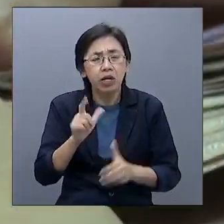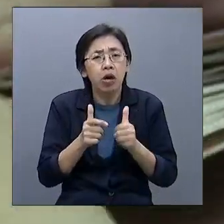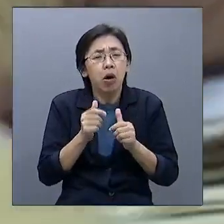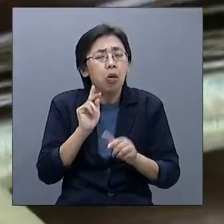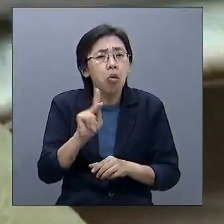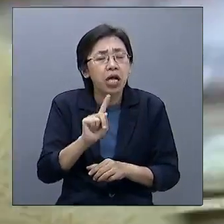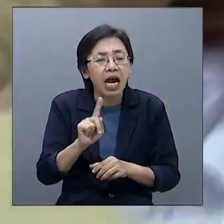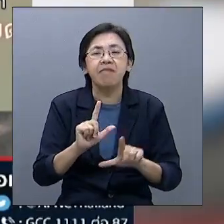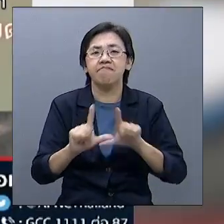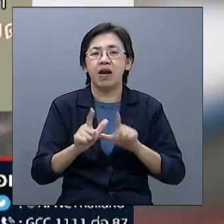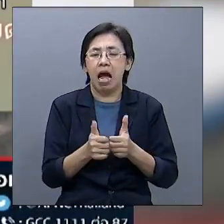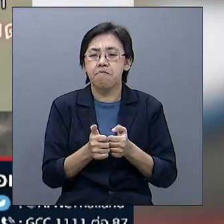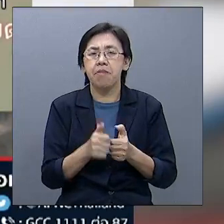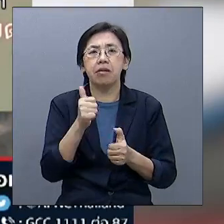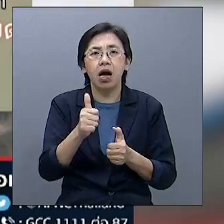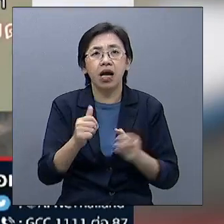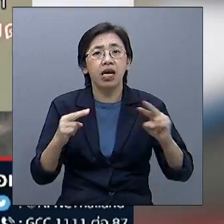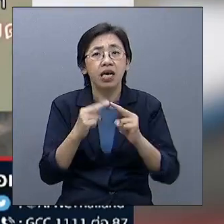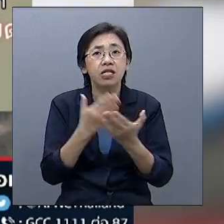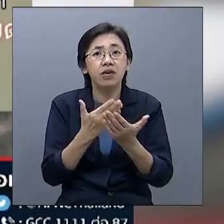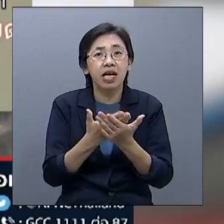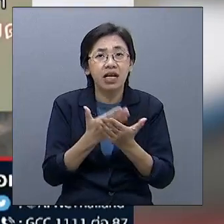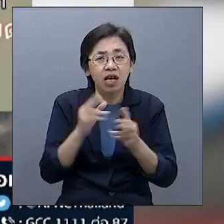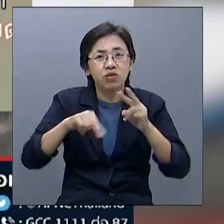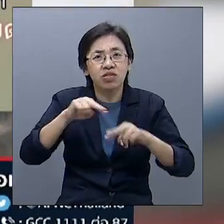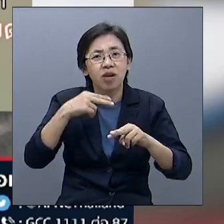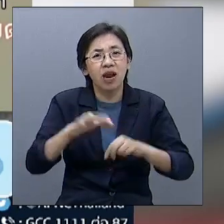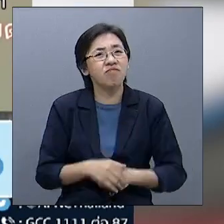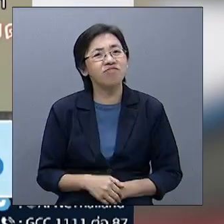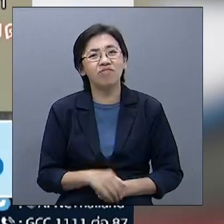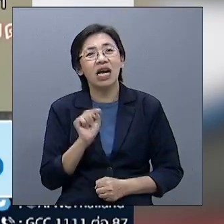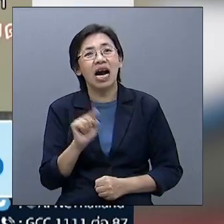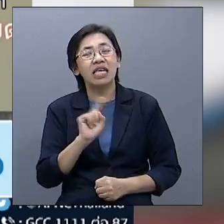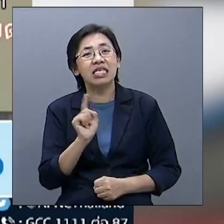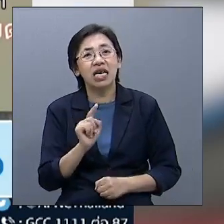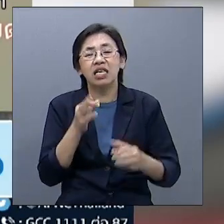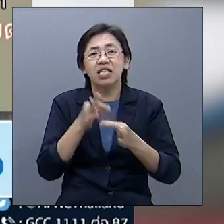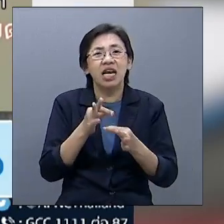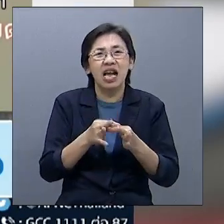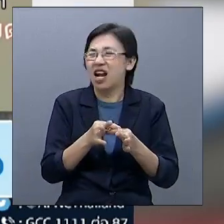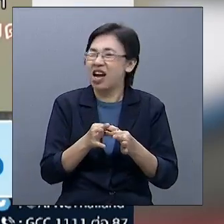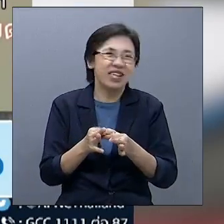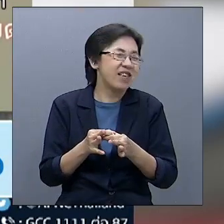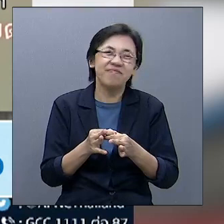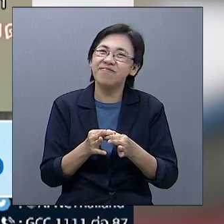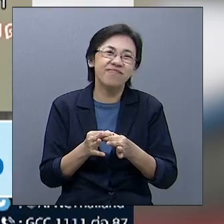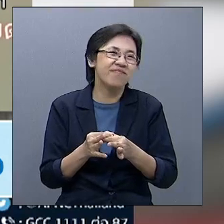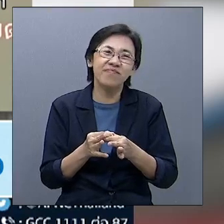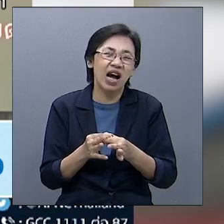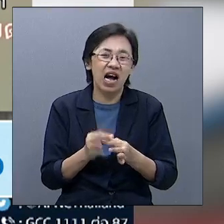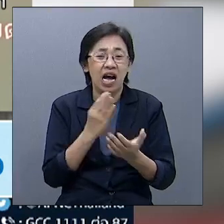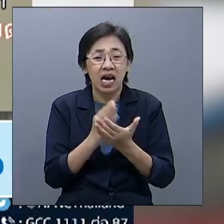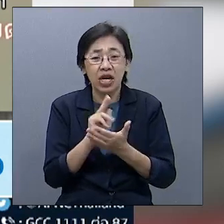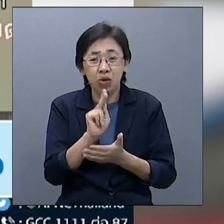นาคารอาคารสงเคราะห์กระทรวงการคลังเนี่ยเขาได้ตรวจสอบข้อมูลแล้วก็ชี้แจงนะครับว่าทางธนาคารนั้นไม่มีนโยบายในการปล่อยสินเชื่อส่วนบุคค